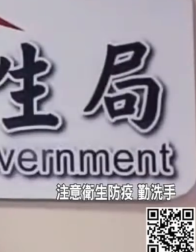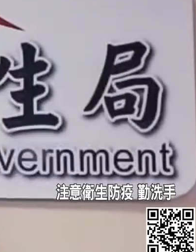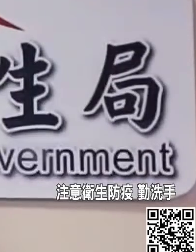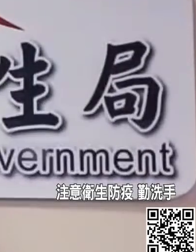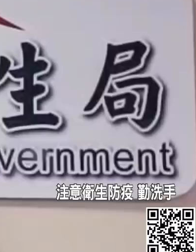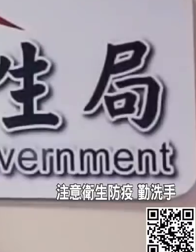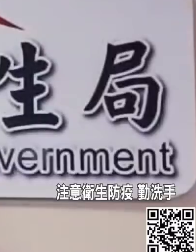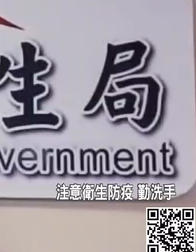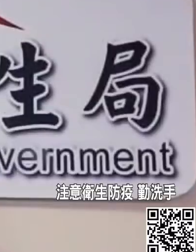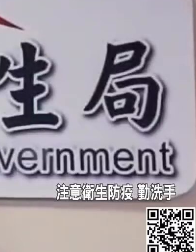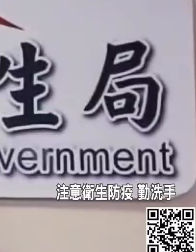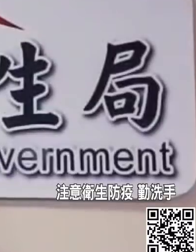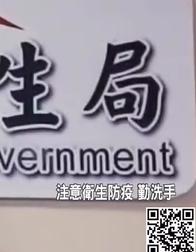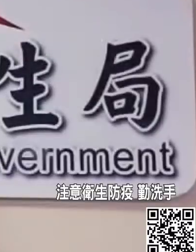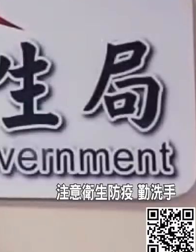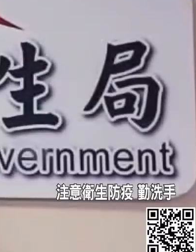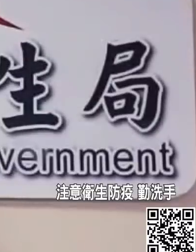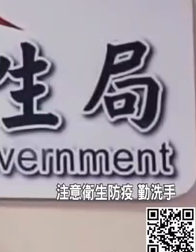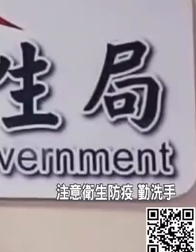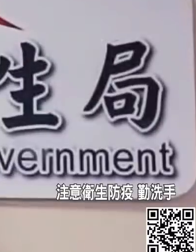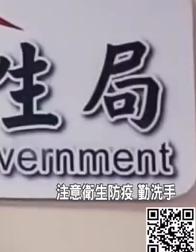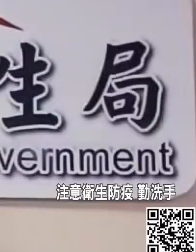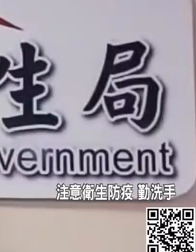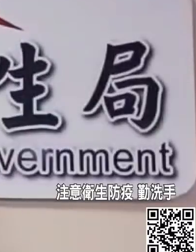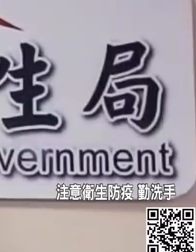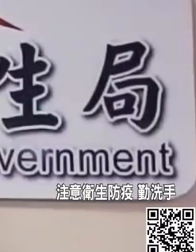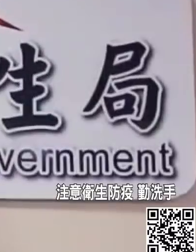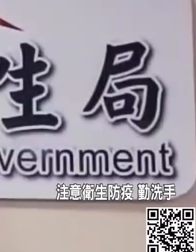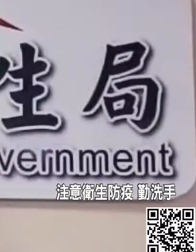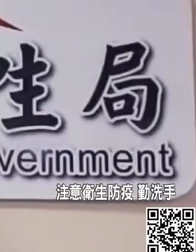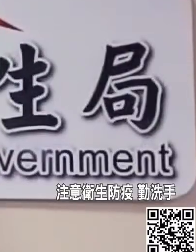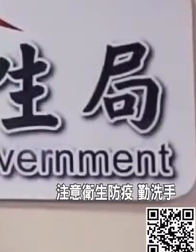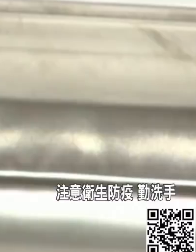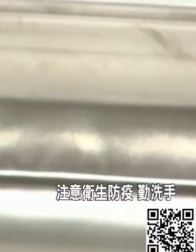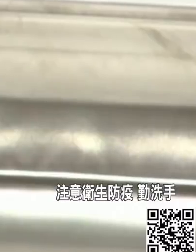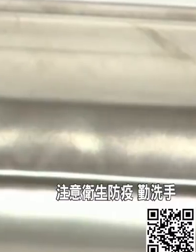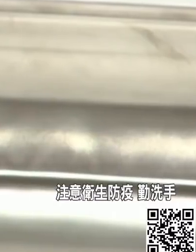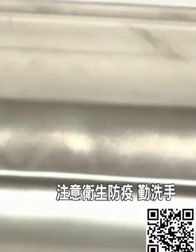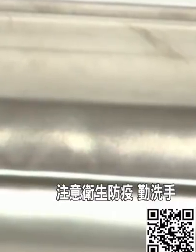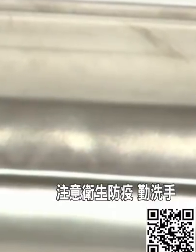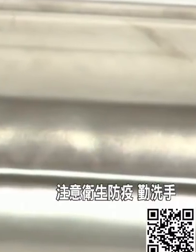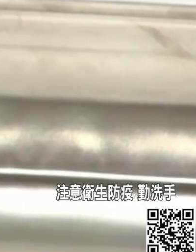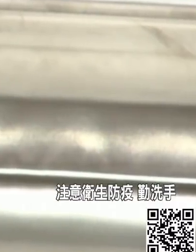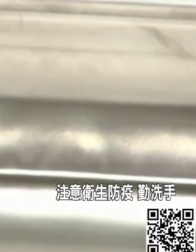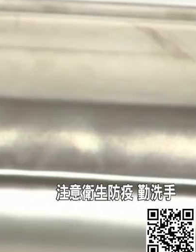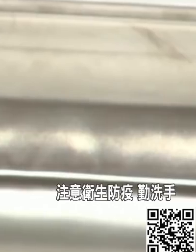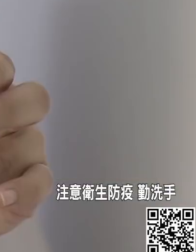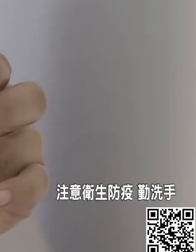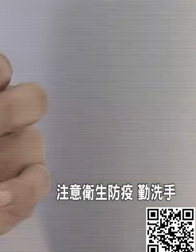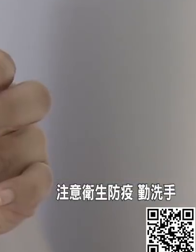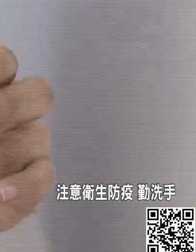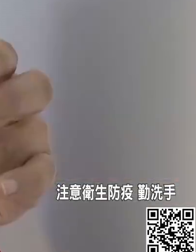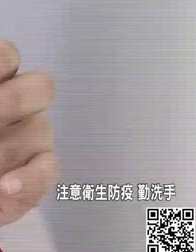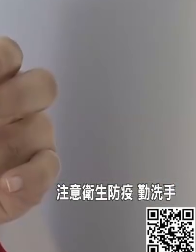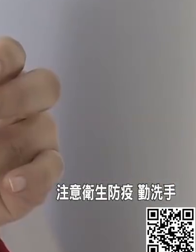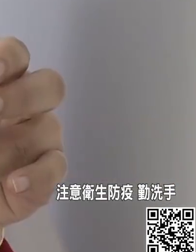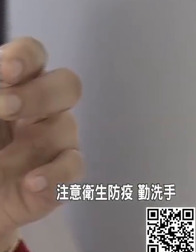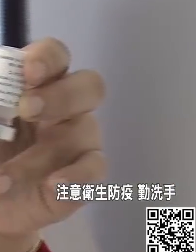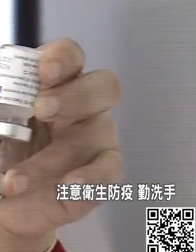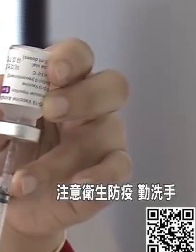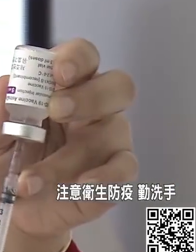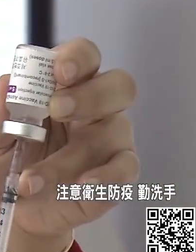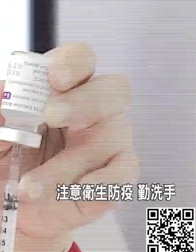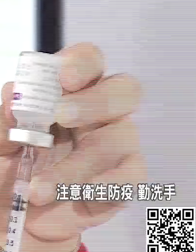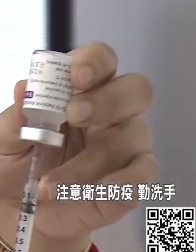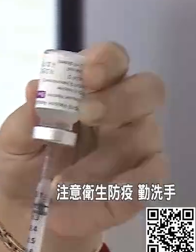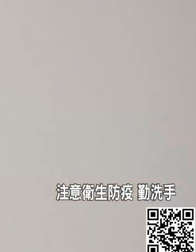定因预防接种致死者，最高将给付600万元救济金。 但再多钱也换不回亲爱的家人，就怕本来是